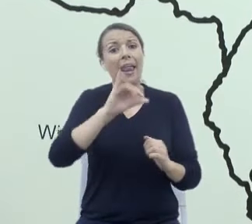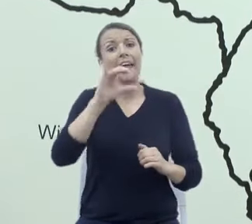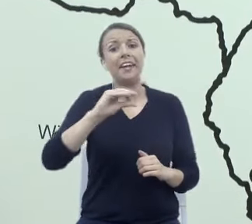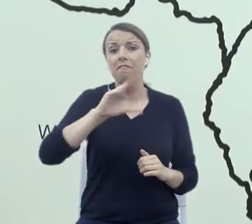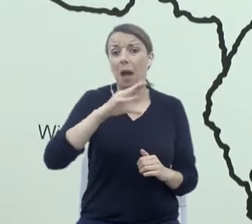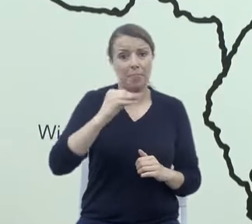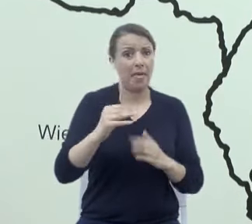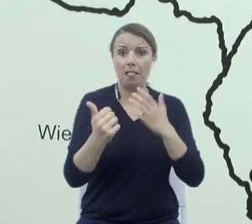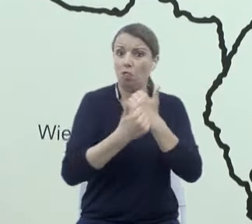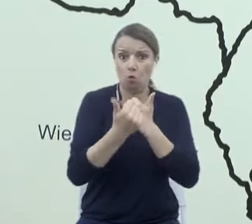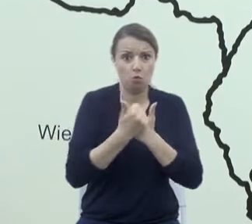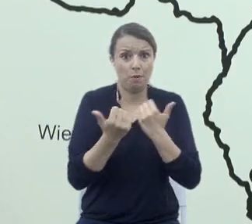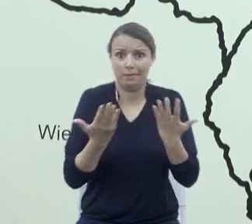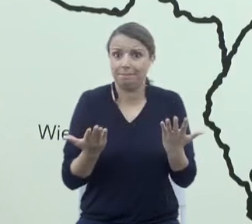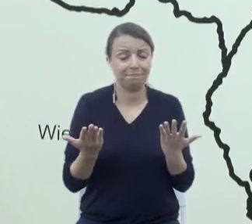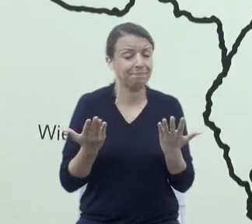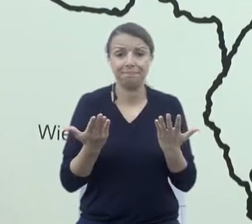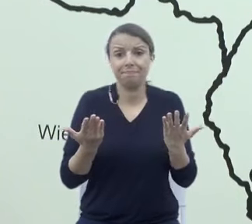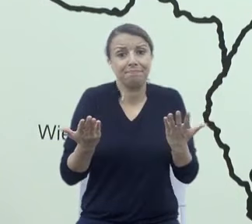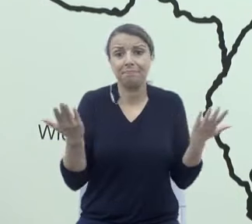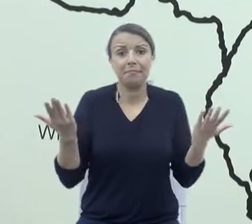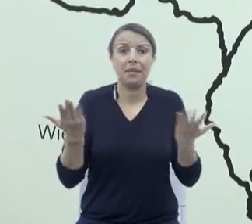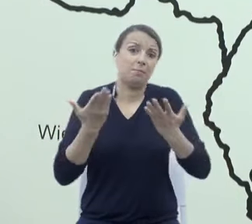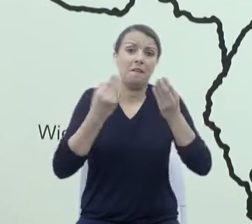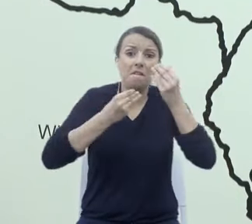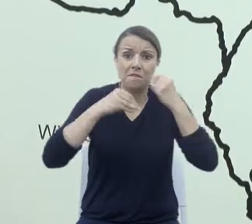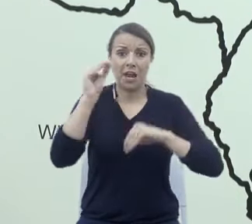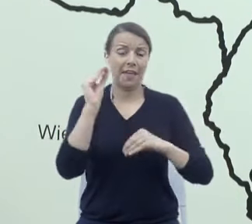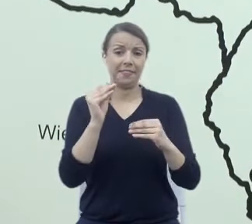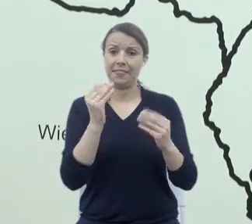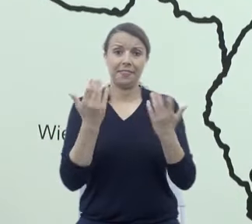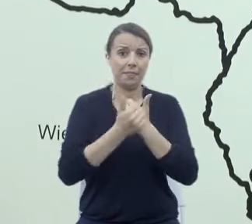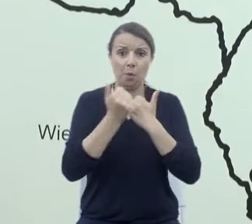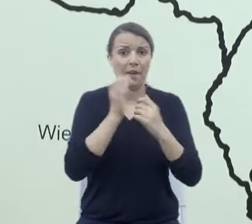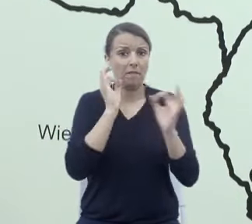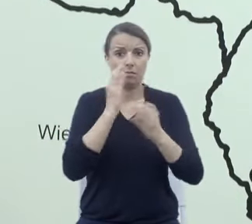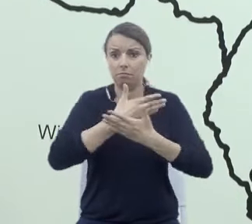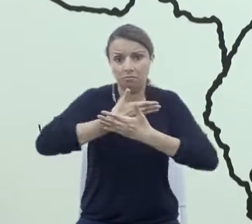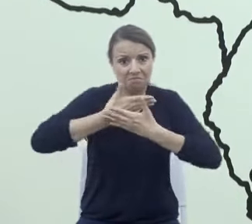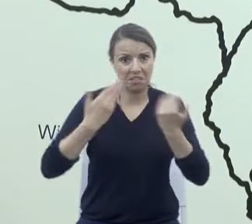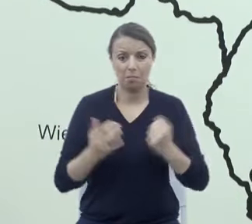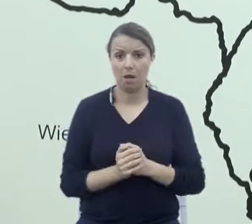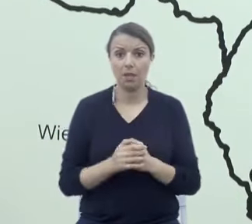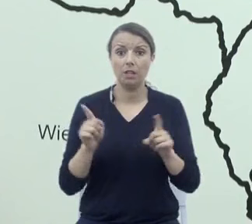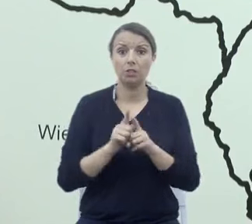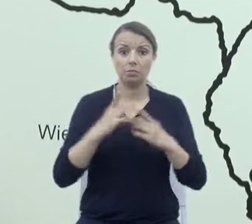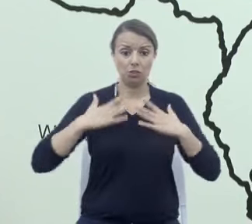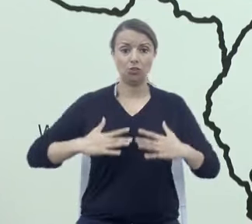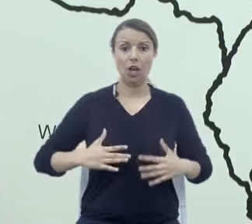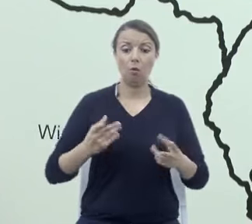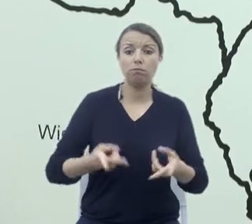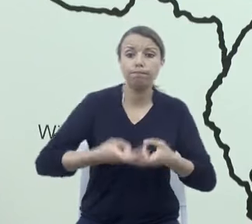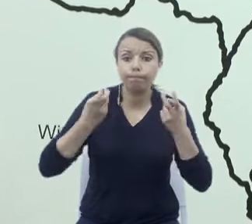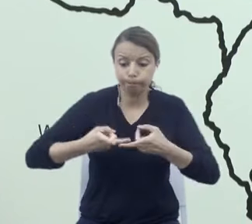w żadnym stopniu nie uległa powiększeniu. Nie było tam tak naprawdę ekshumacji, były tylko takie